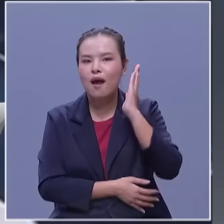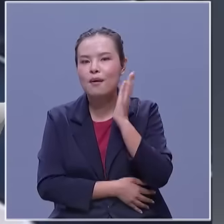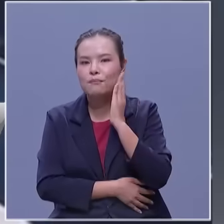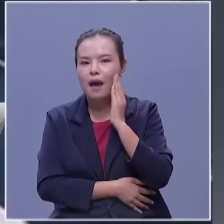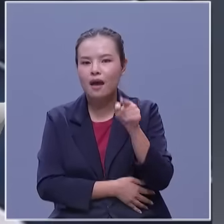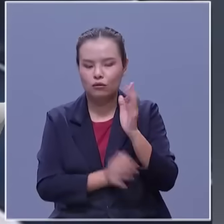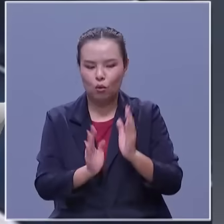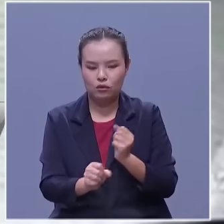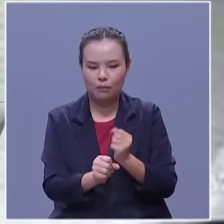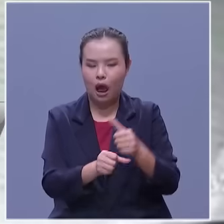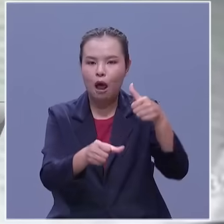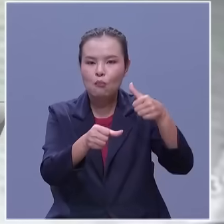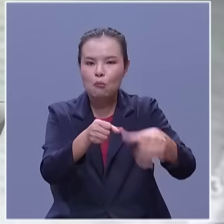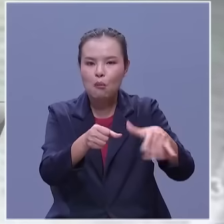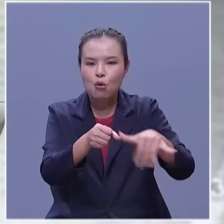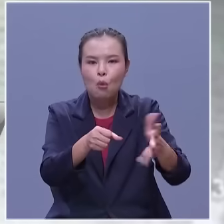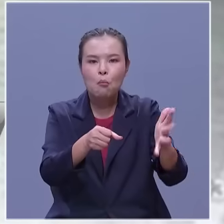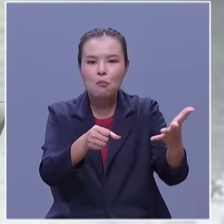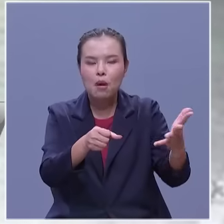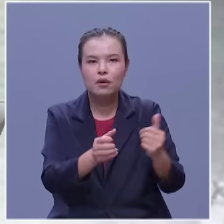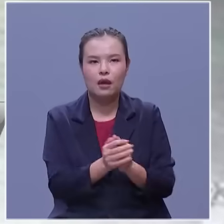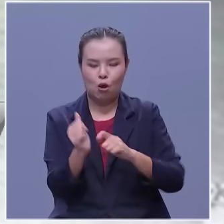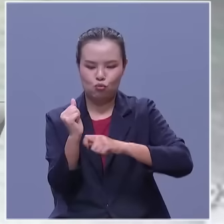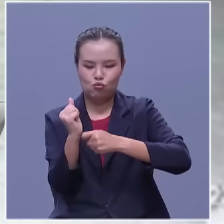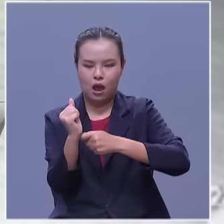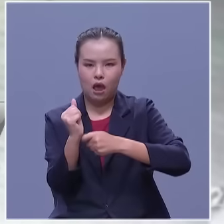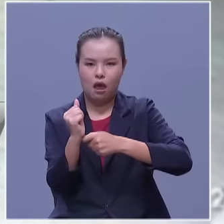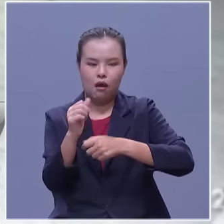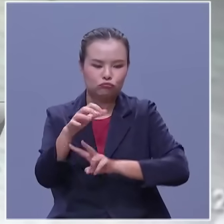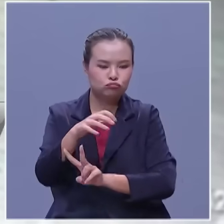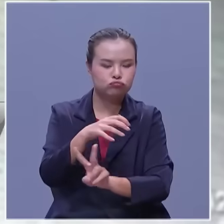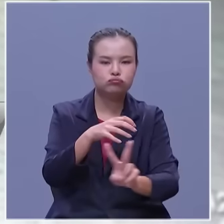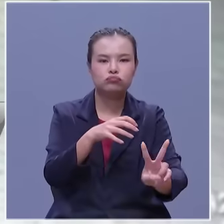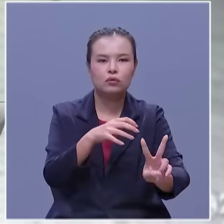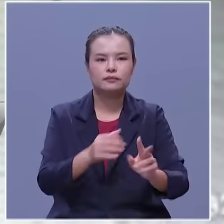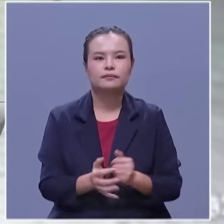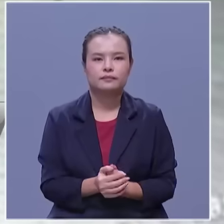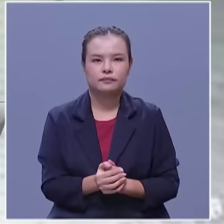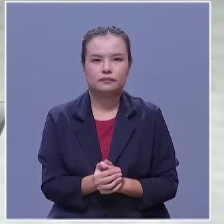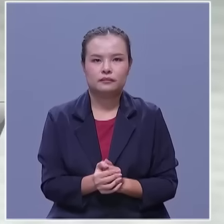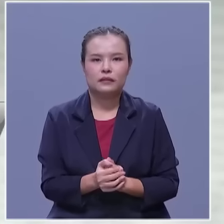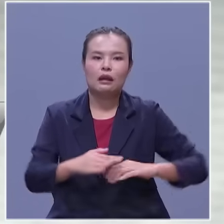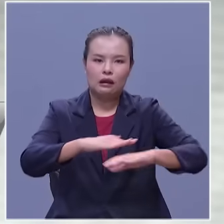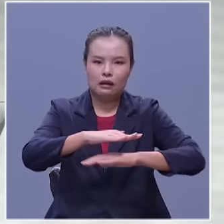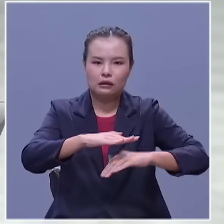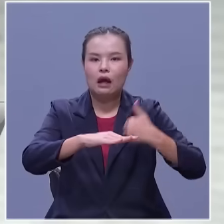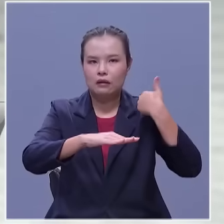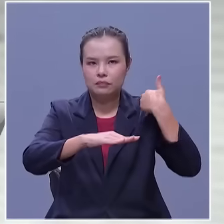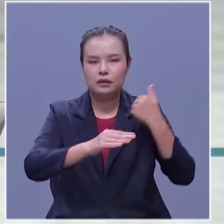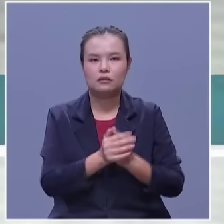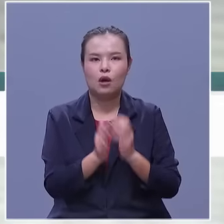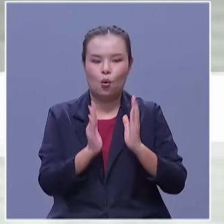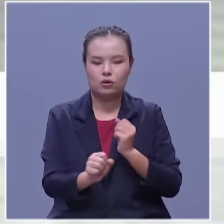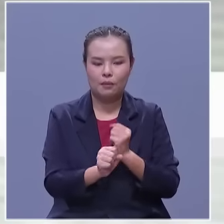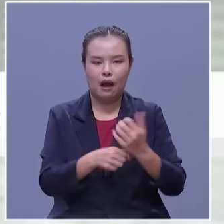จังหวะที่เจ้าหน้าที่ไม่อยู่พอดีครับแล้วก็ไขกุญแจเรียบร้อยแล้วก็ลงไปเลยนะคะอืแล้วก็เห็นบอกมีเบาะแสจริงๆแล้วเจ้าหน้าที่